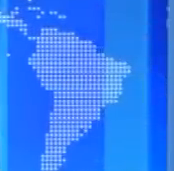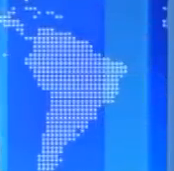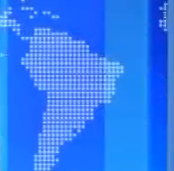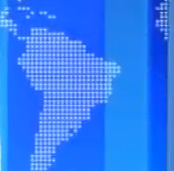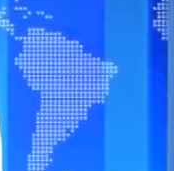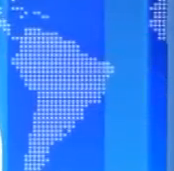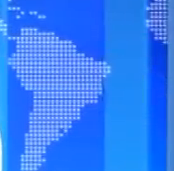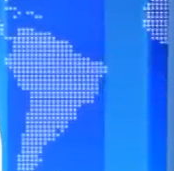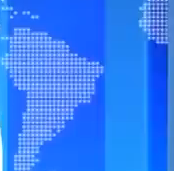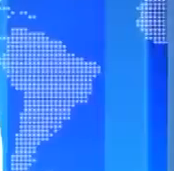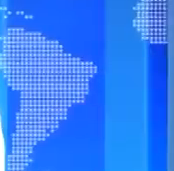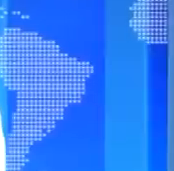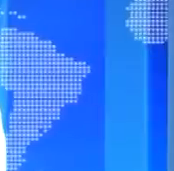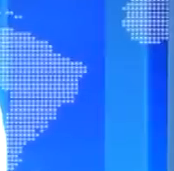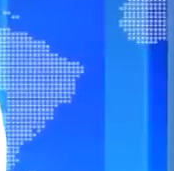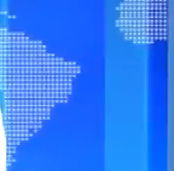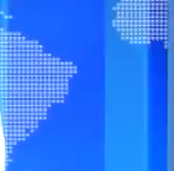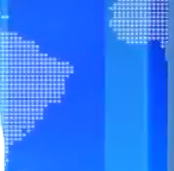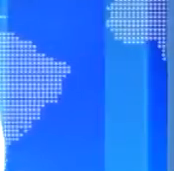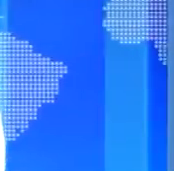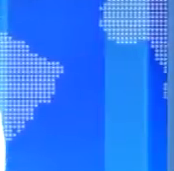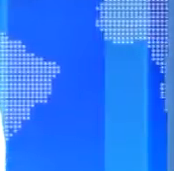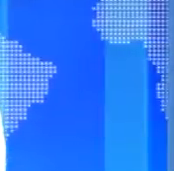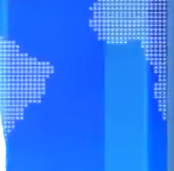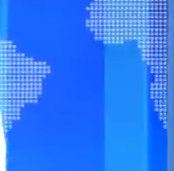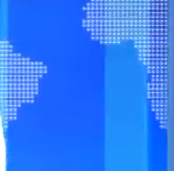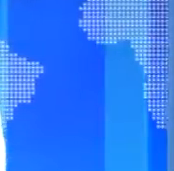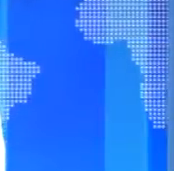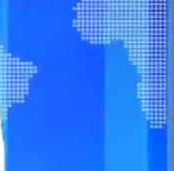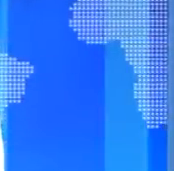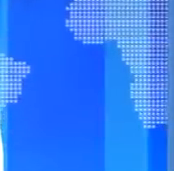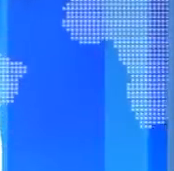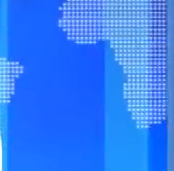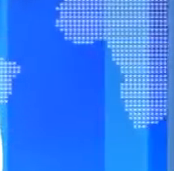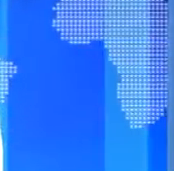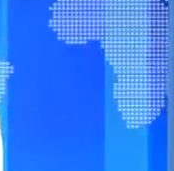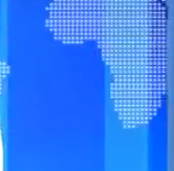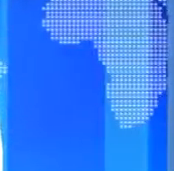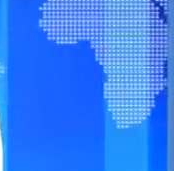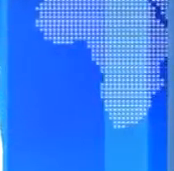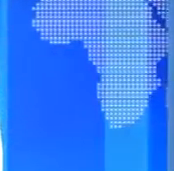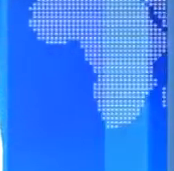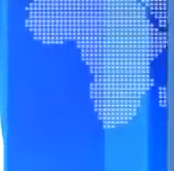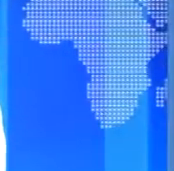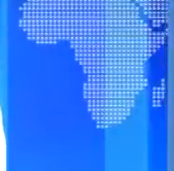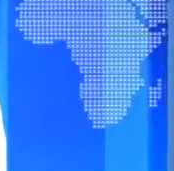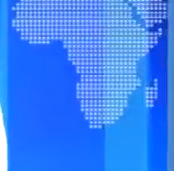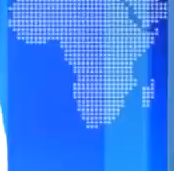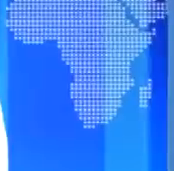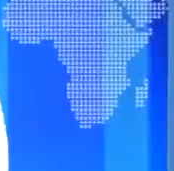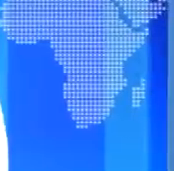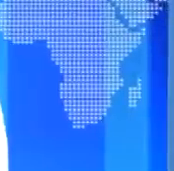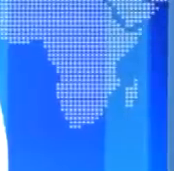ZELCAF, Mamadou Issoufou, était dévoilé aujourd'hui au Ghana. C'était au cours d'une cérémonie d'hommage organisée en son honneur à